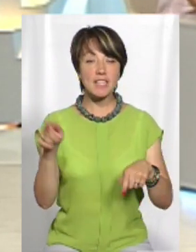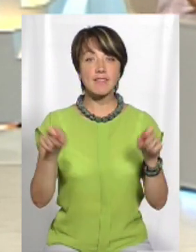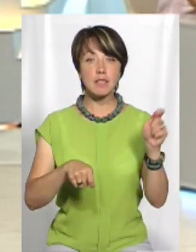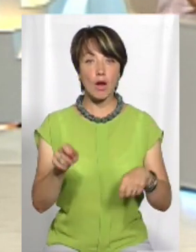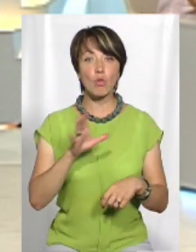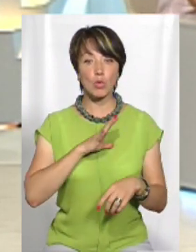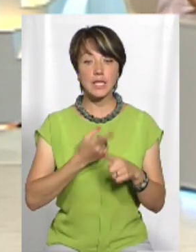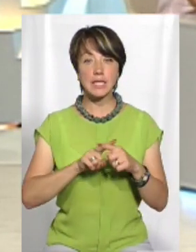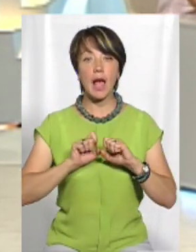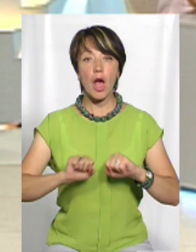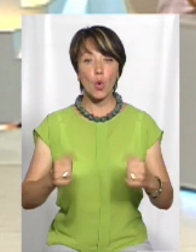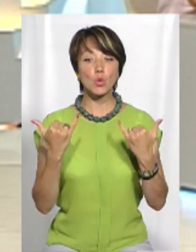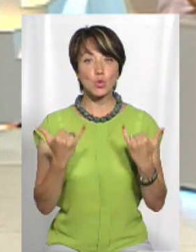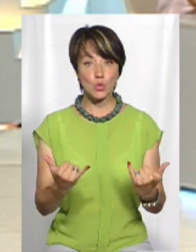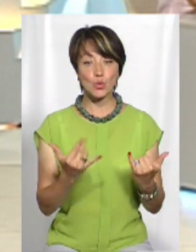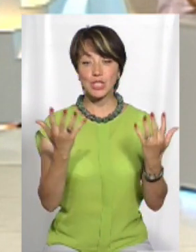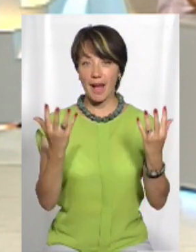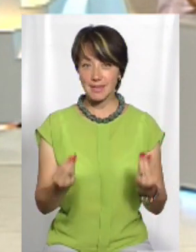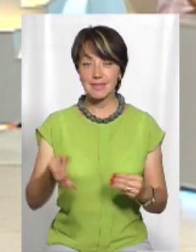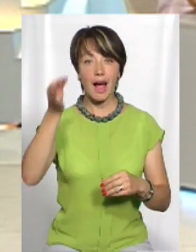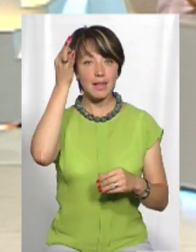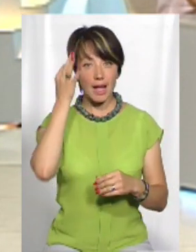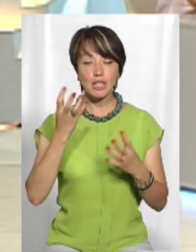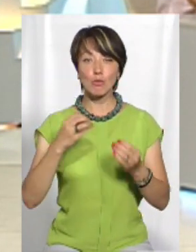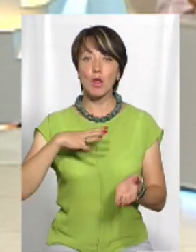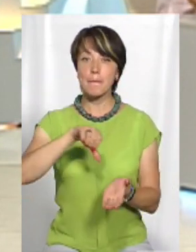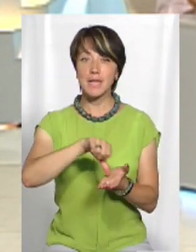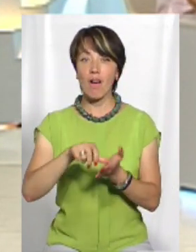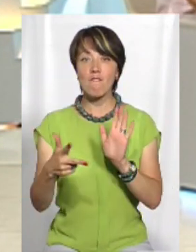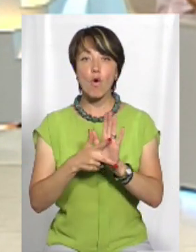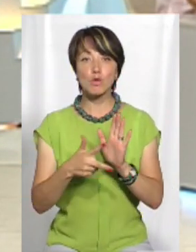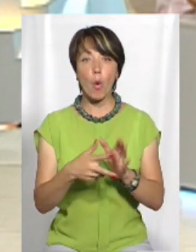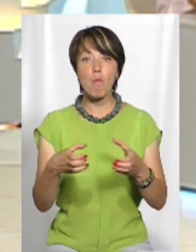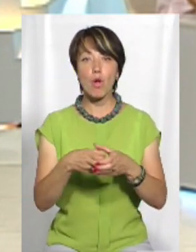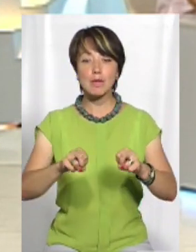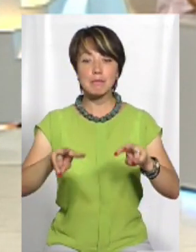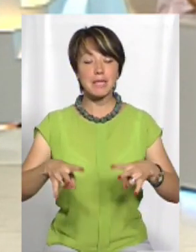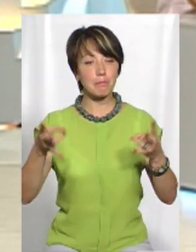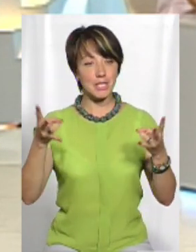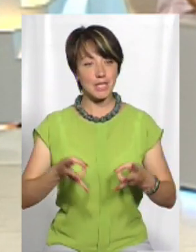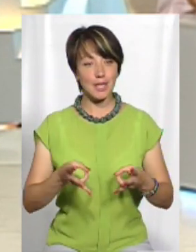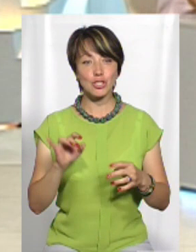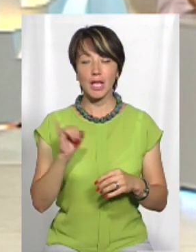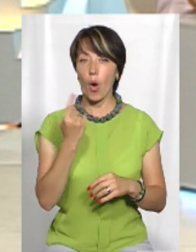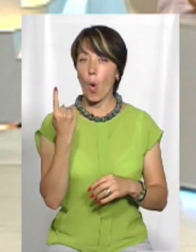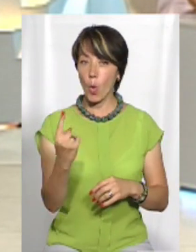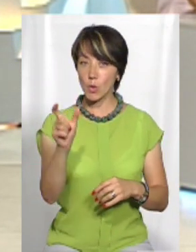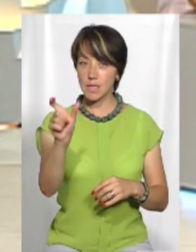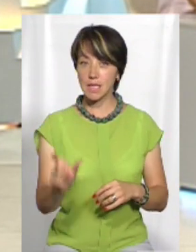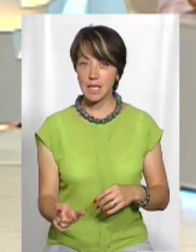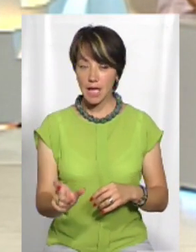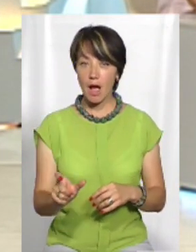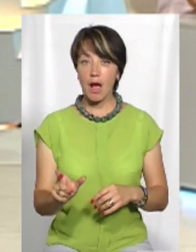фестивалю були ті герої сучасності. Так, ви так, про одних наші. Згадали, а були ще представники 8-го полку так, спецпризначення. Так. І от один із них –